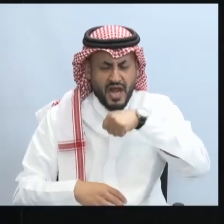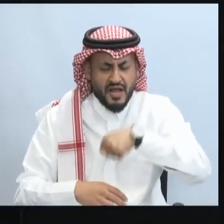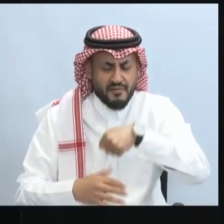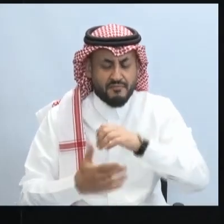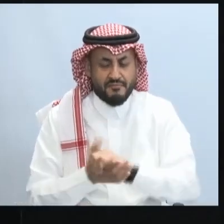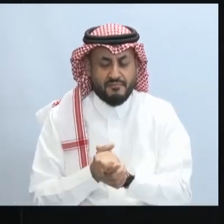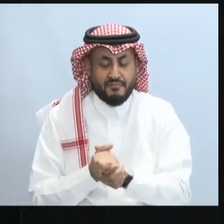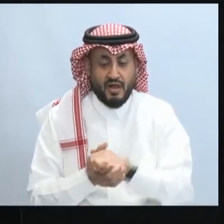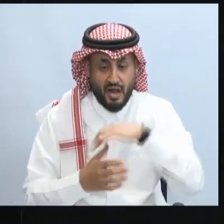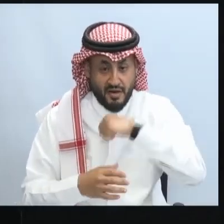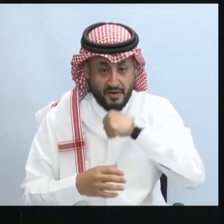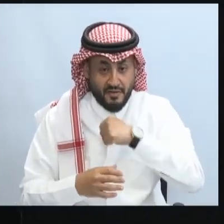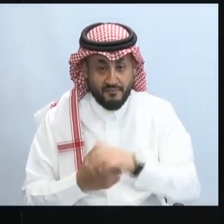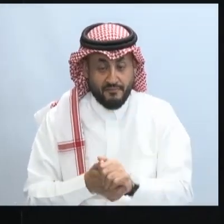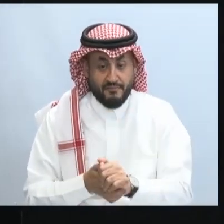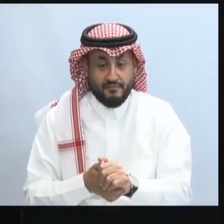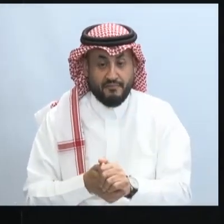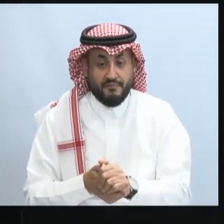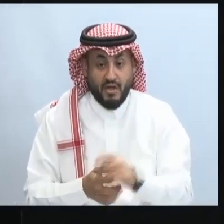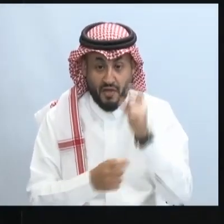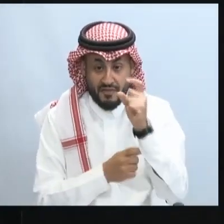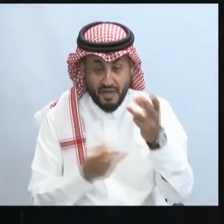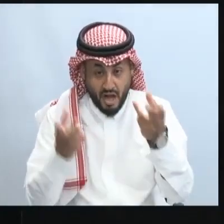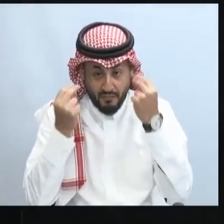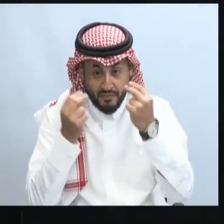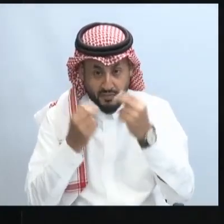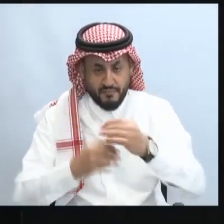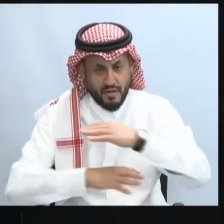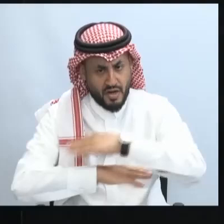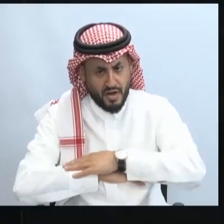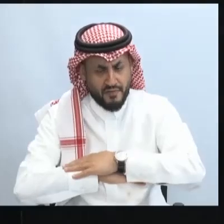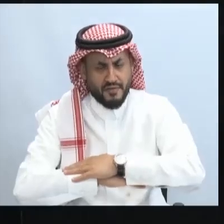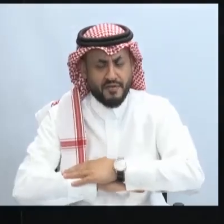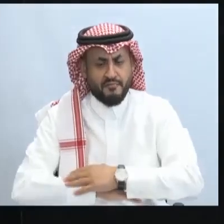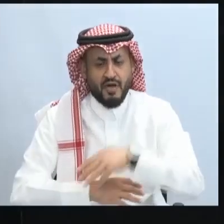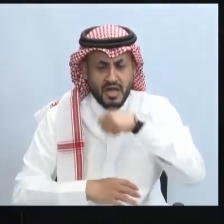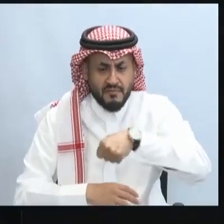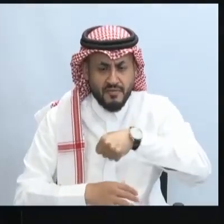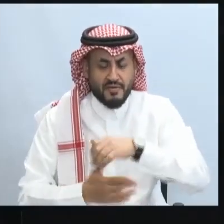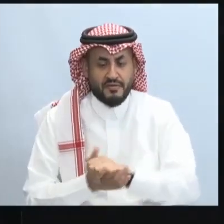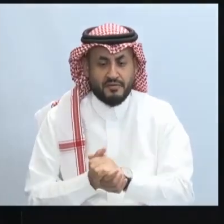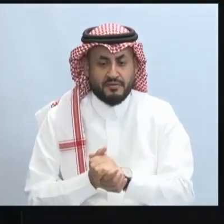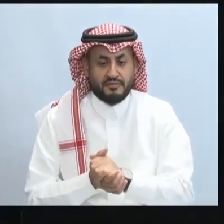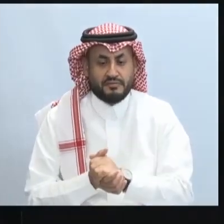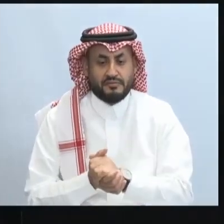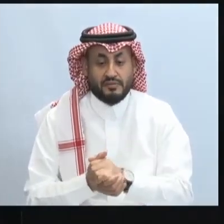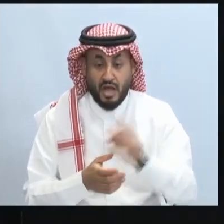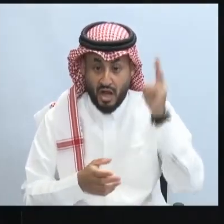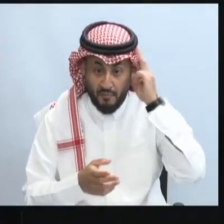وديننا علمنا ان نحترم الكبار وايضا بلدنا ومجتمعنا يعلمنا على